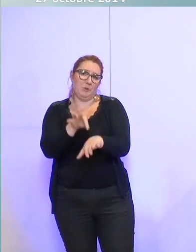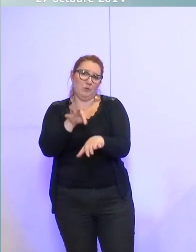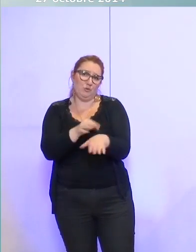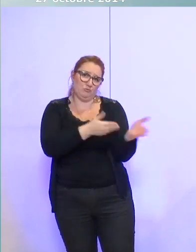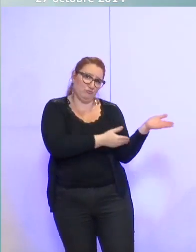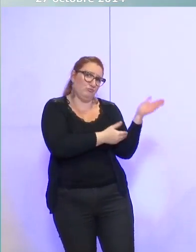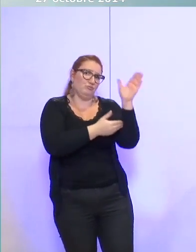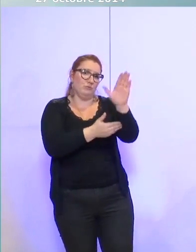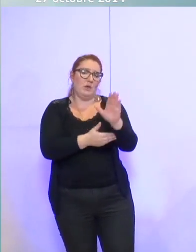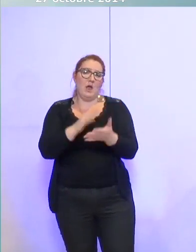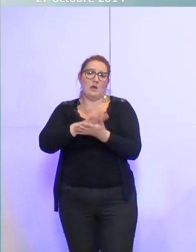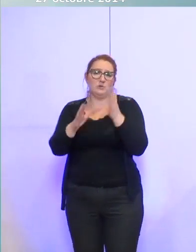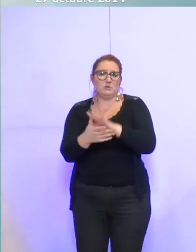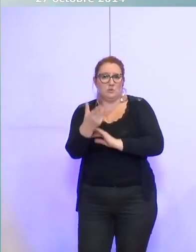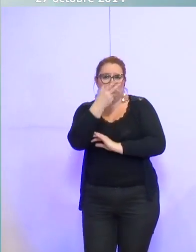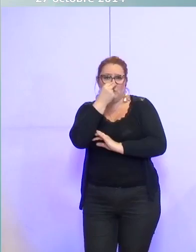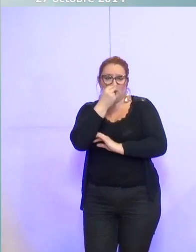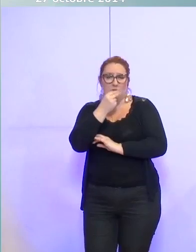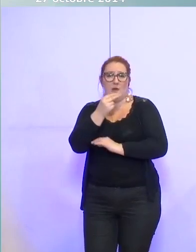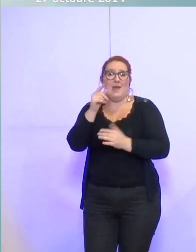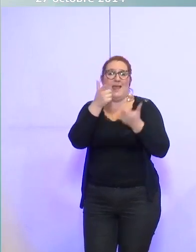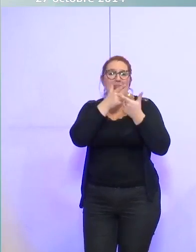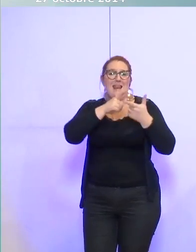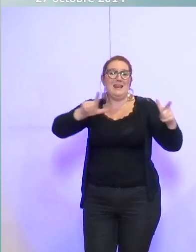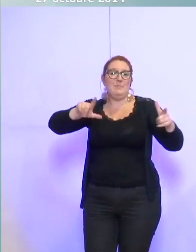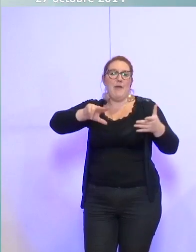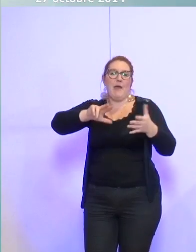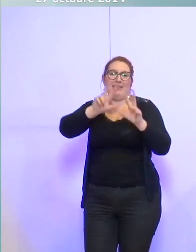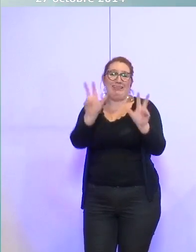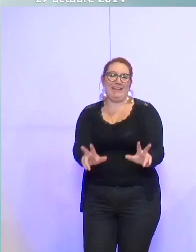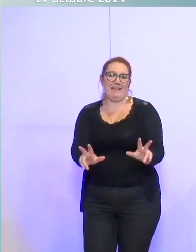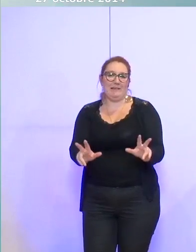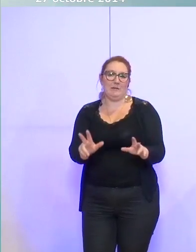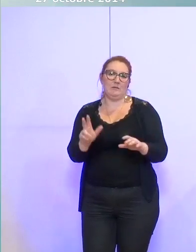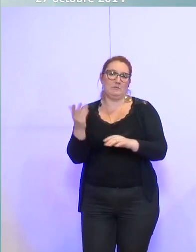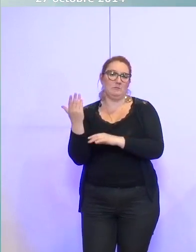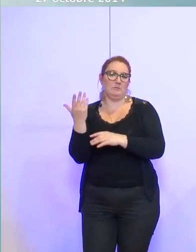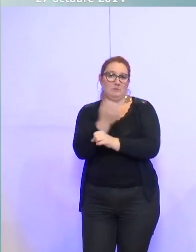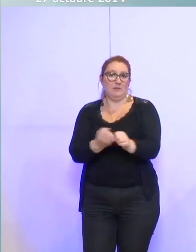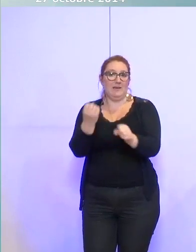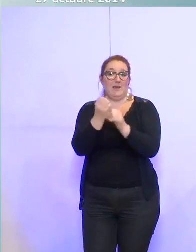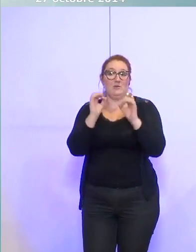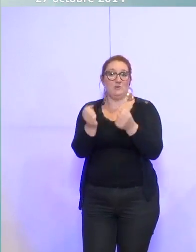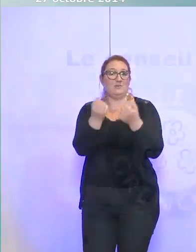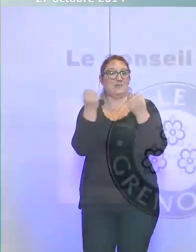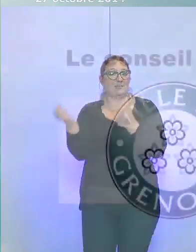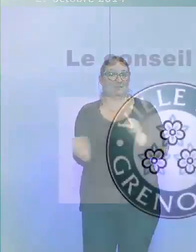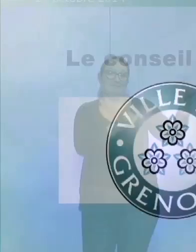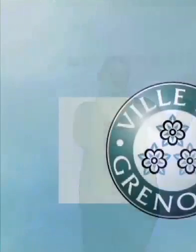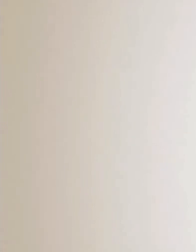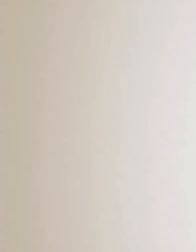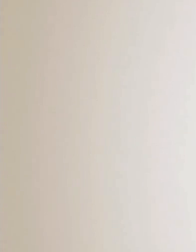par l'association nantaise Libertique et qui est naturellement diffusé sous une licence libre.